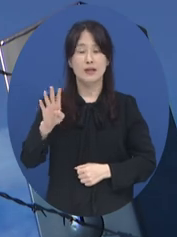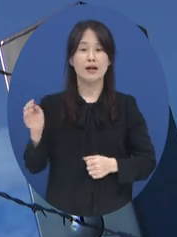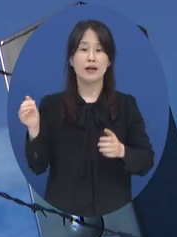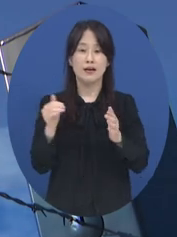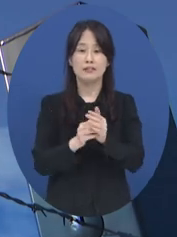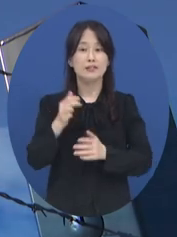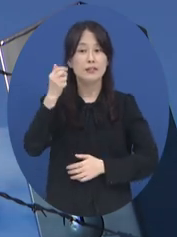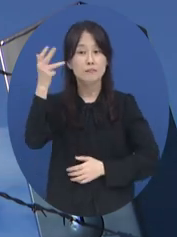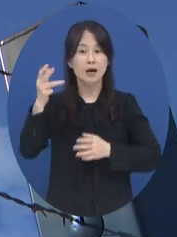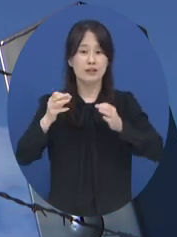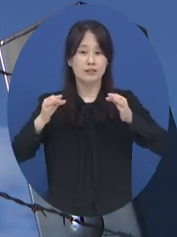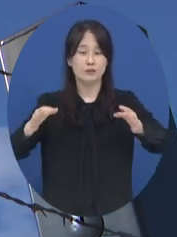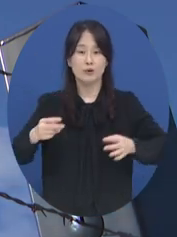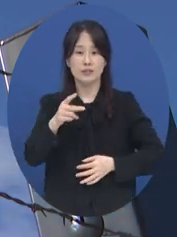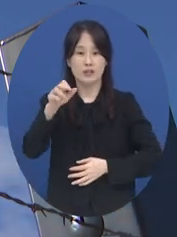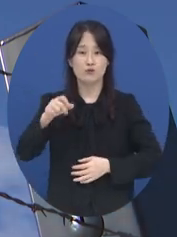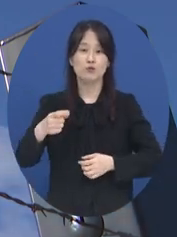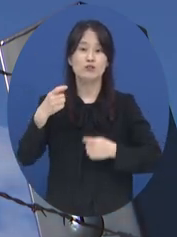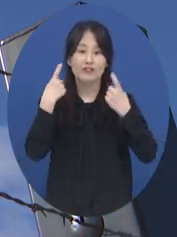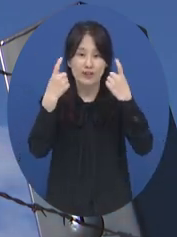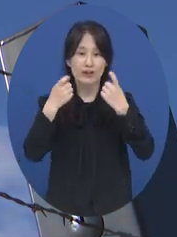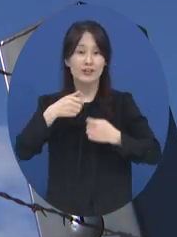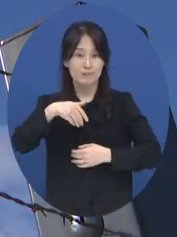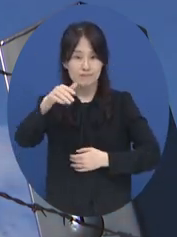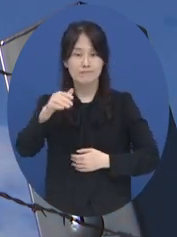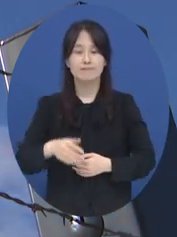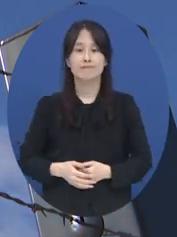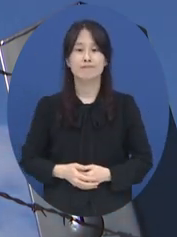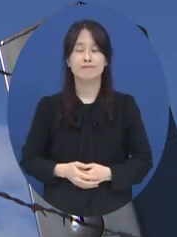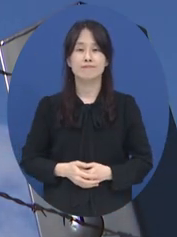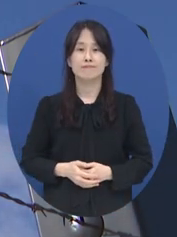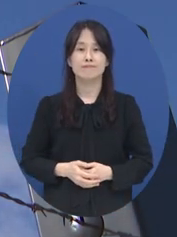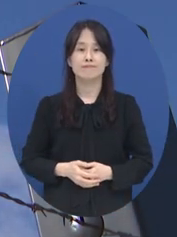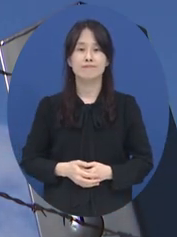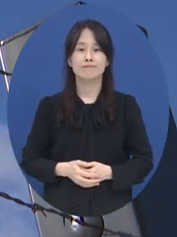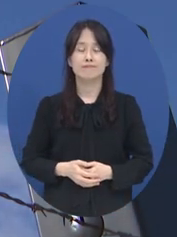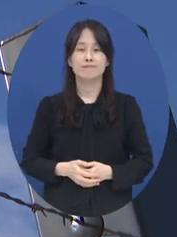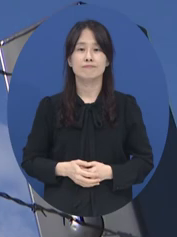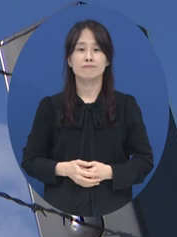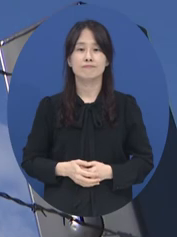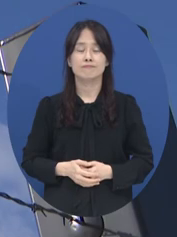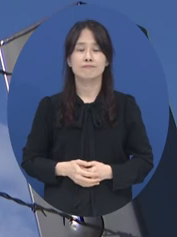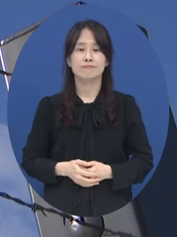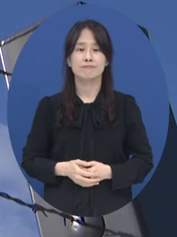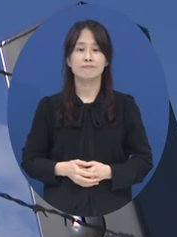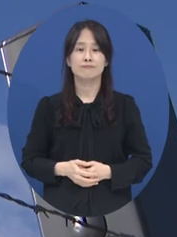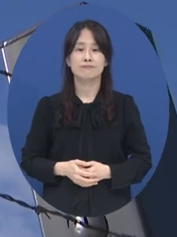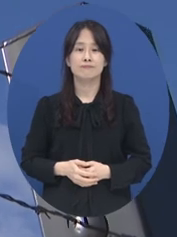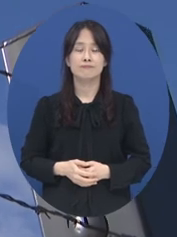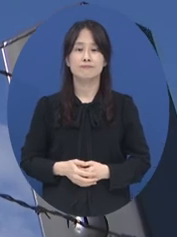24일까지 8일간의 다큐 여행을 떠납니다. 경기지TV 최지연입니다.